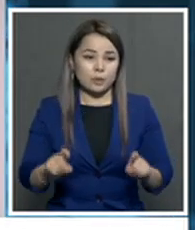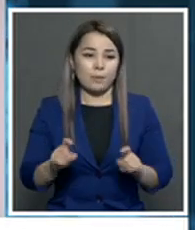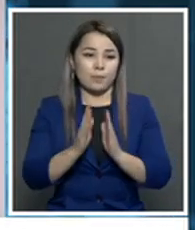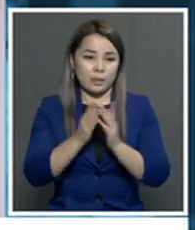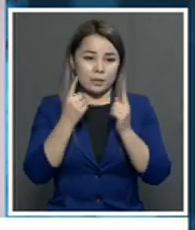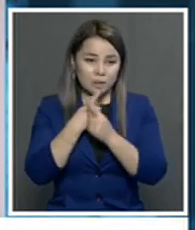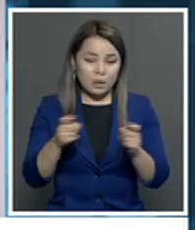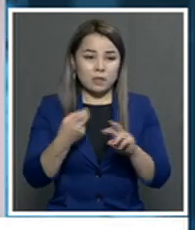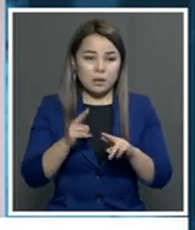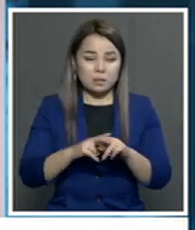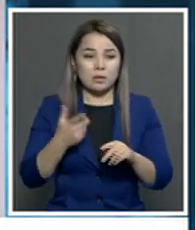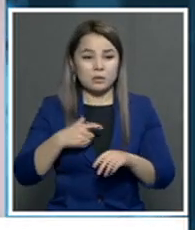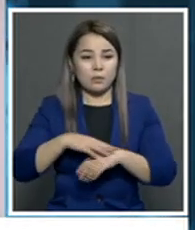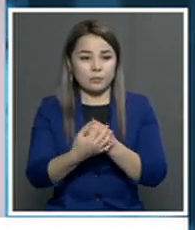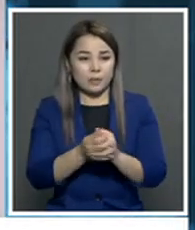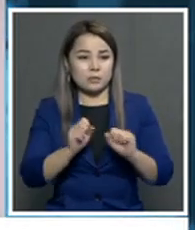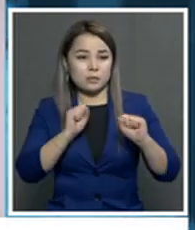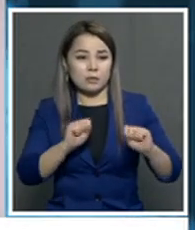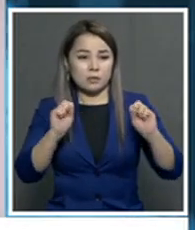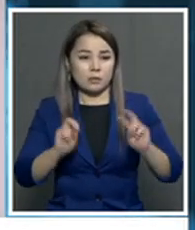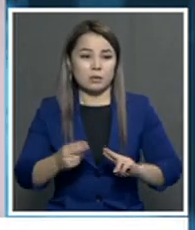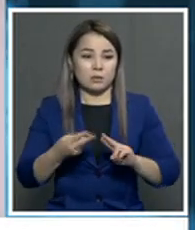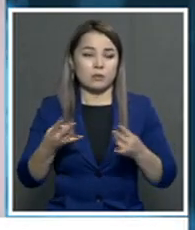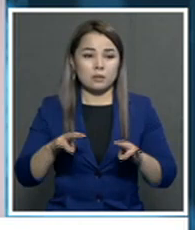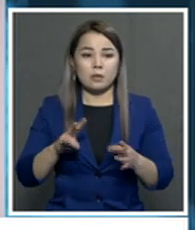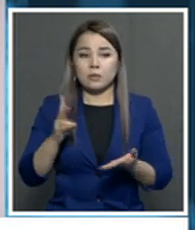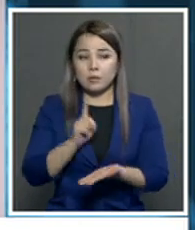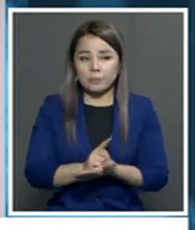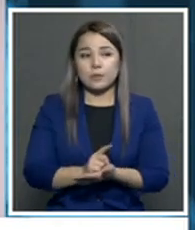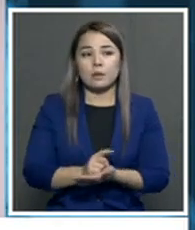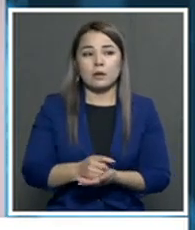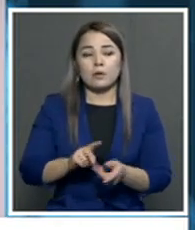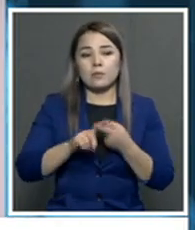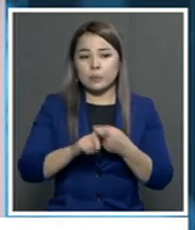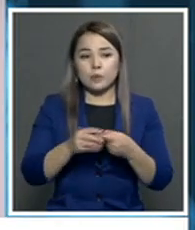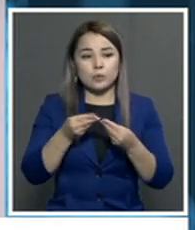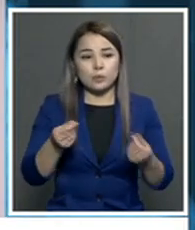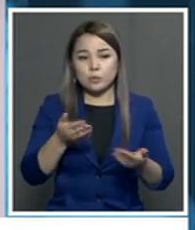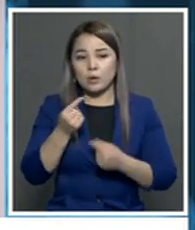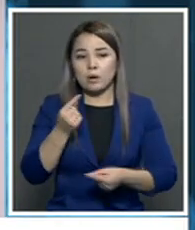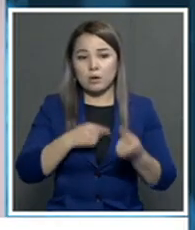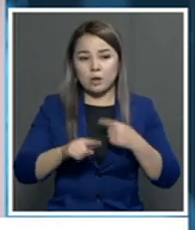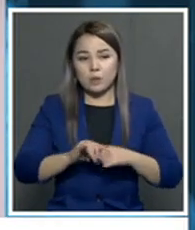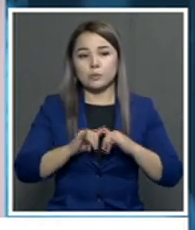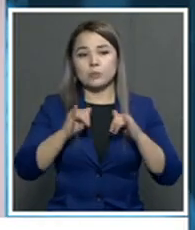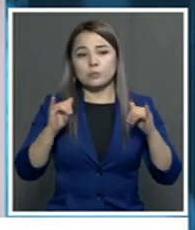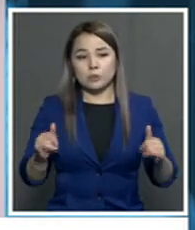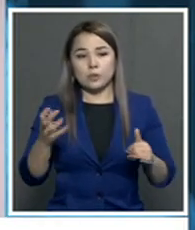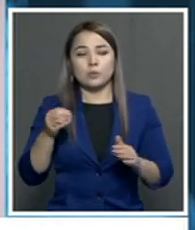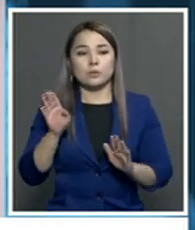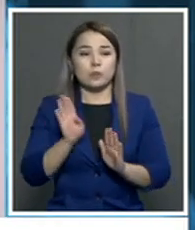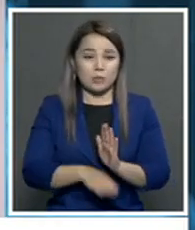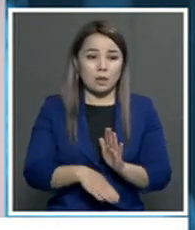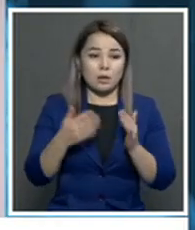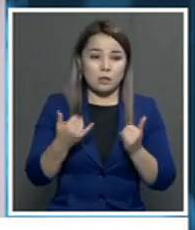Қолды залалсыздандыру қажет. Ол вирус қазір әлі жоғалған жоқ, керісінше өршіп жатыр.